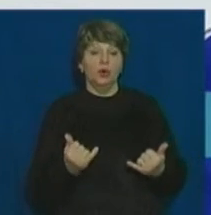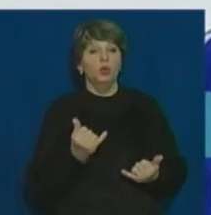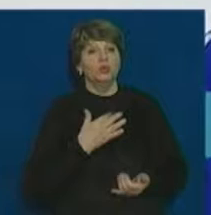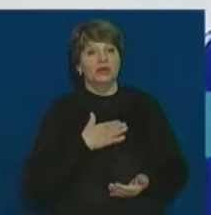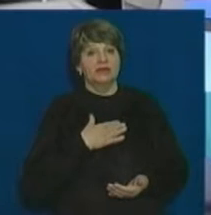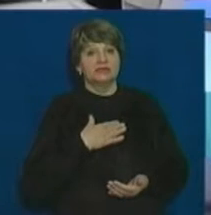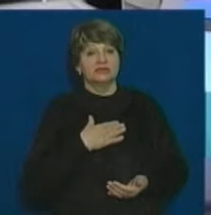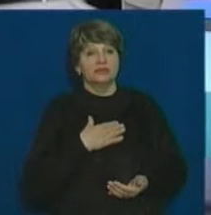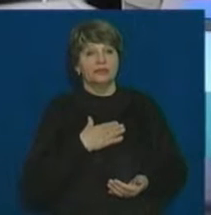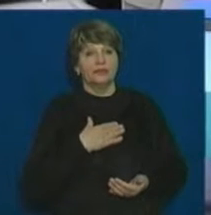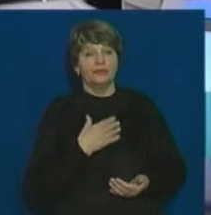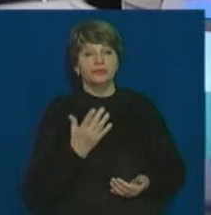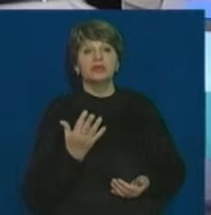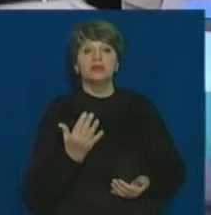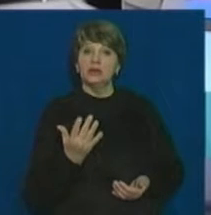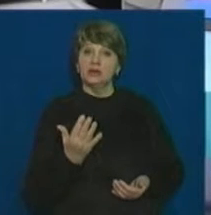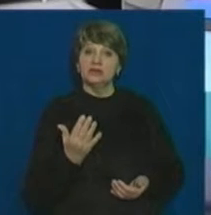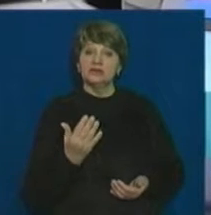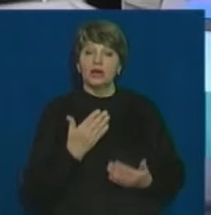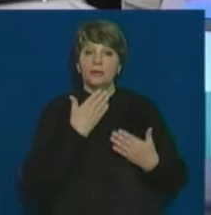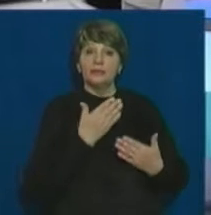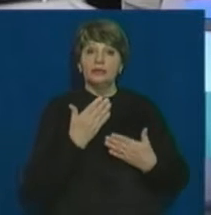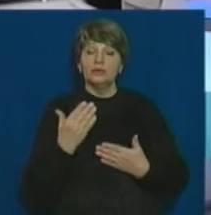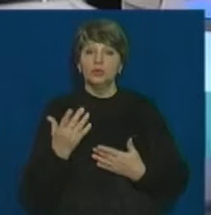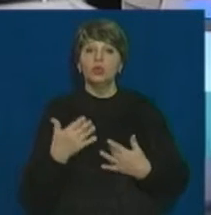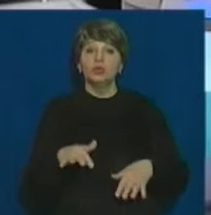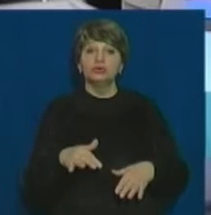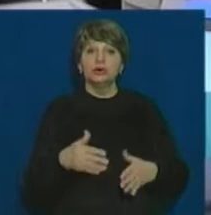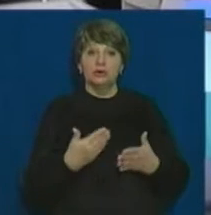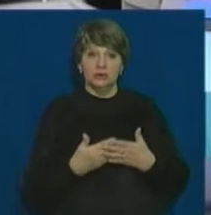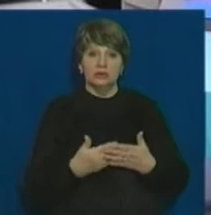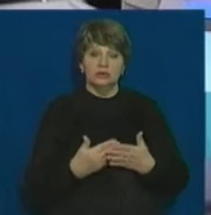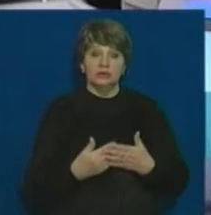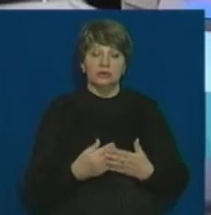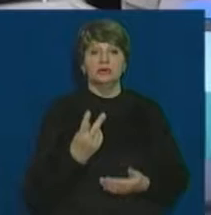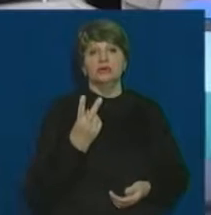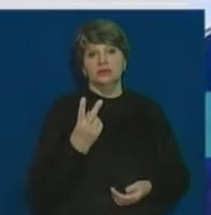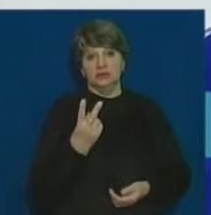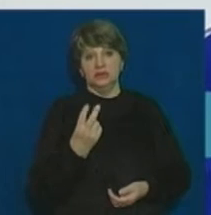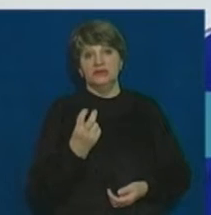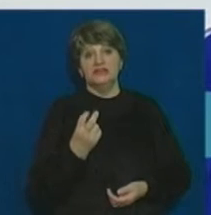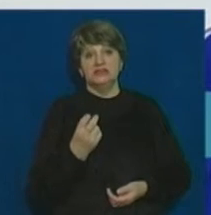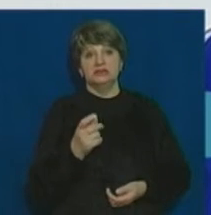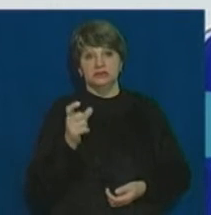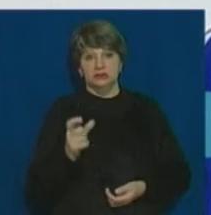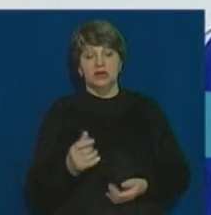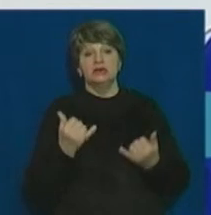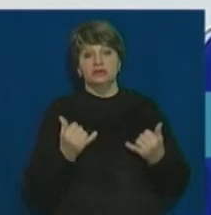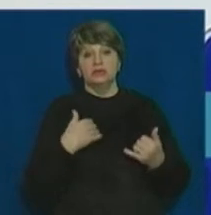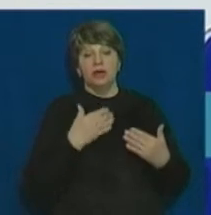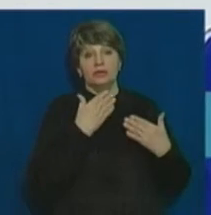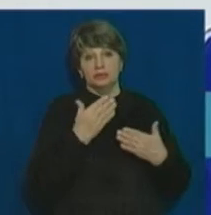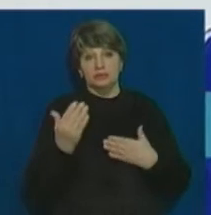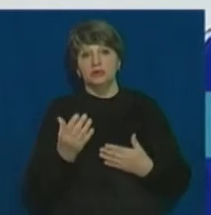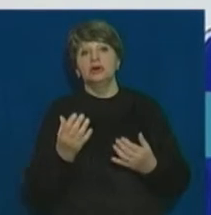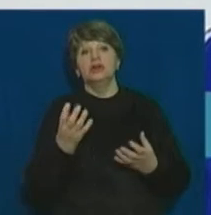нас скільки по опитуванню онлайн? Близько 200. Близько 200 онлайн, і сьогодні ми опитали також